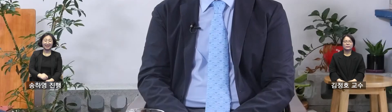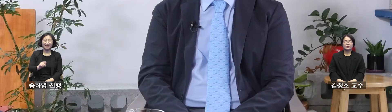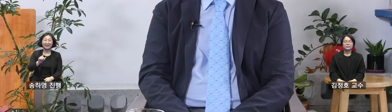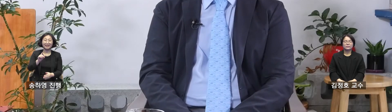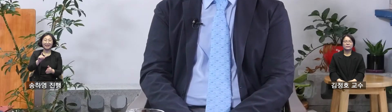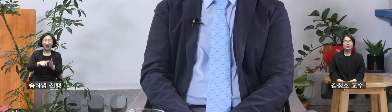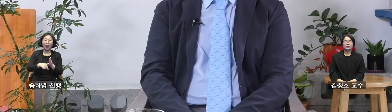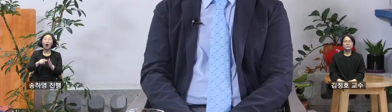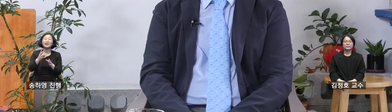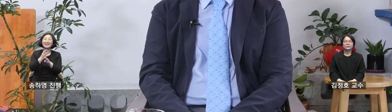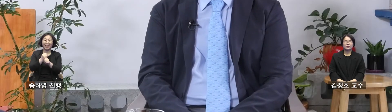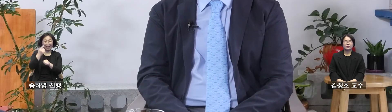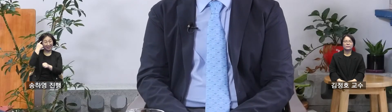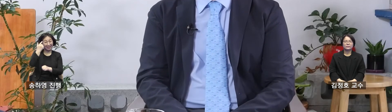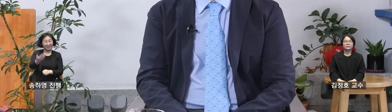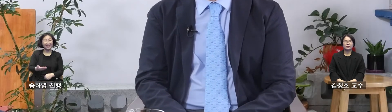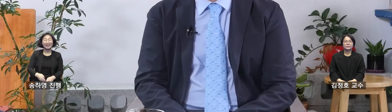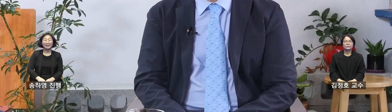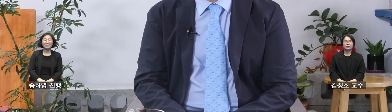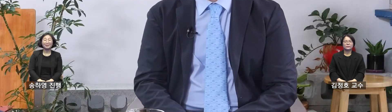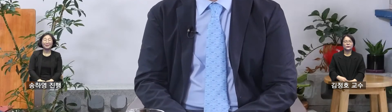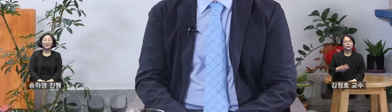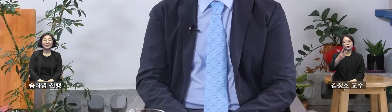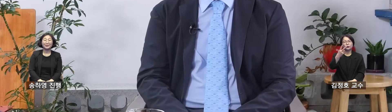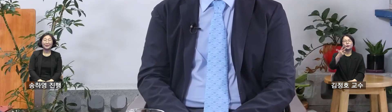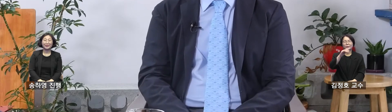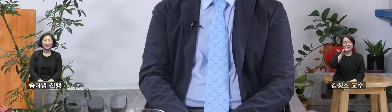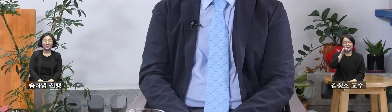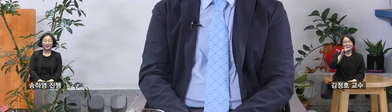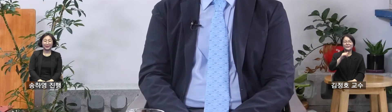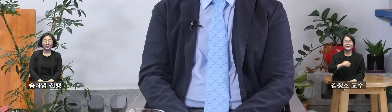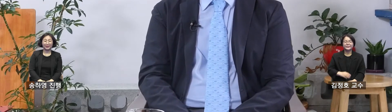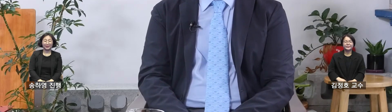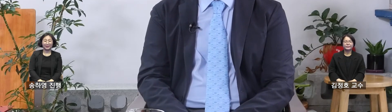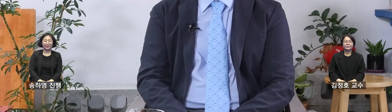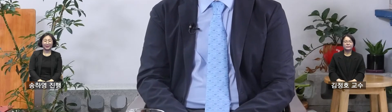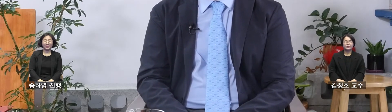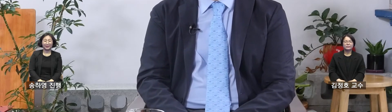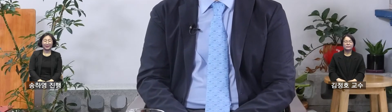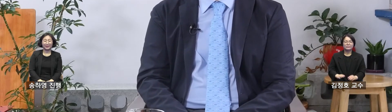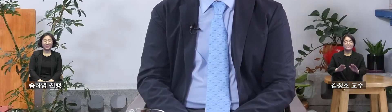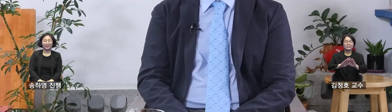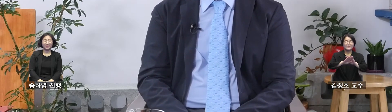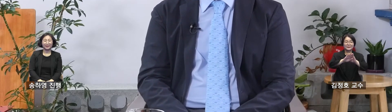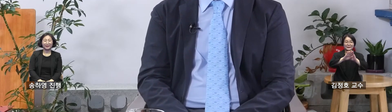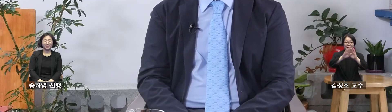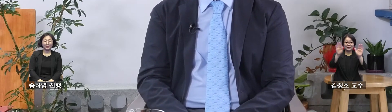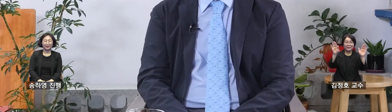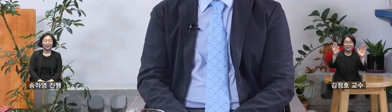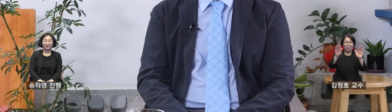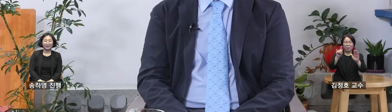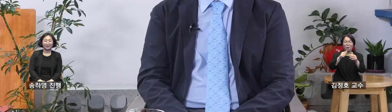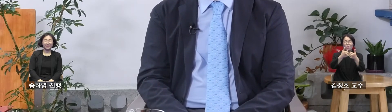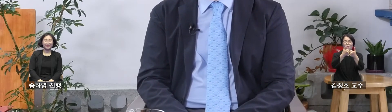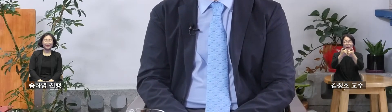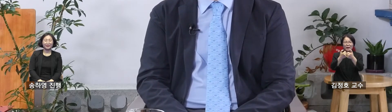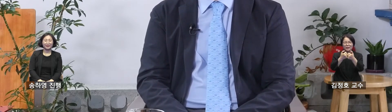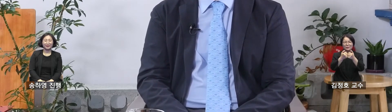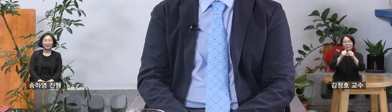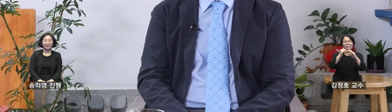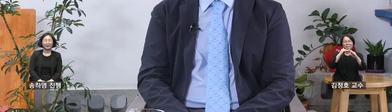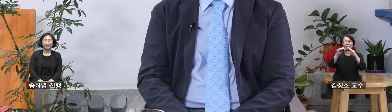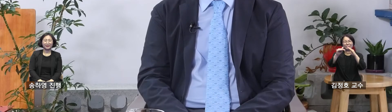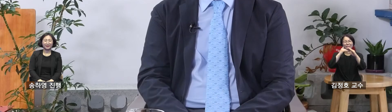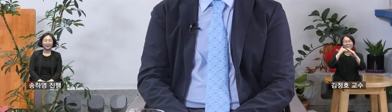네. 두 순간을 말씀드리고 싶은데요. 네. 낮 시간에는 아무래도 회의도 많고 이메일도 해야